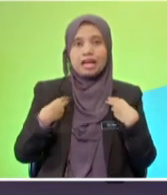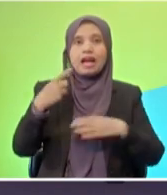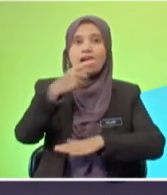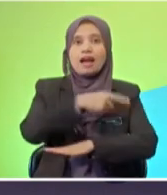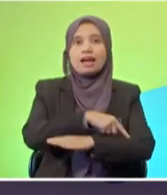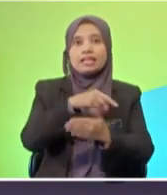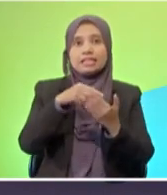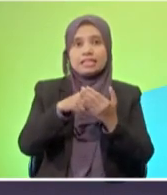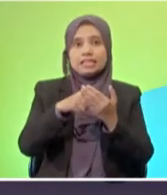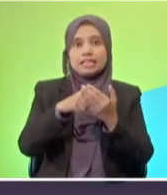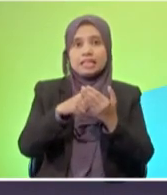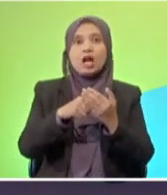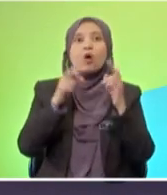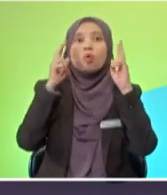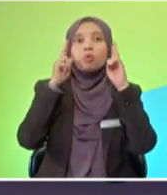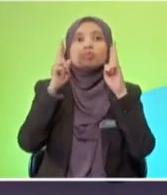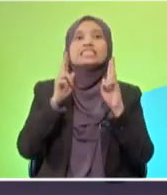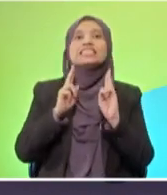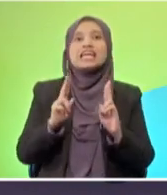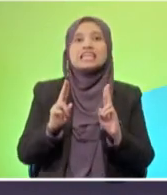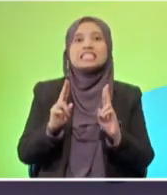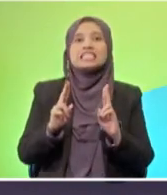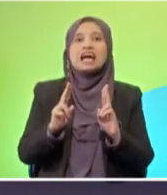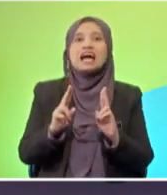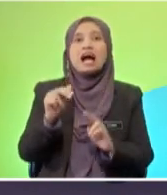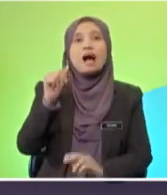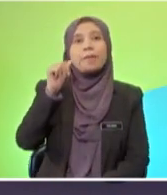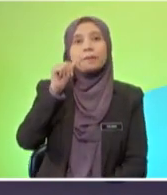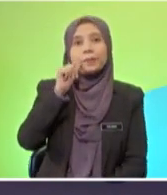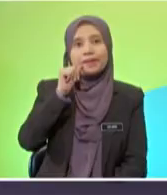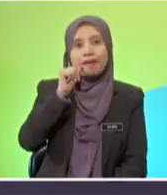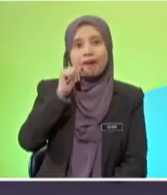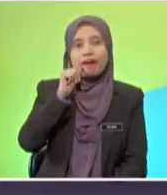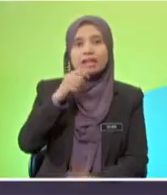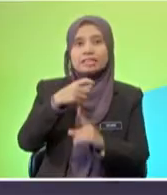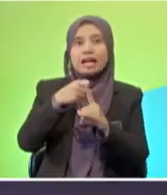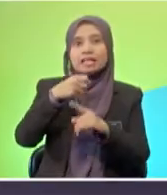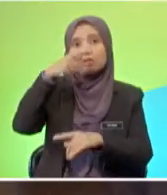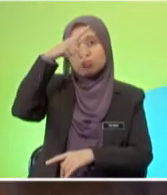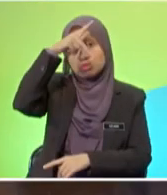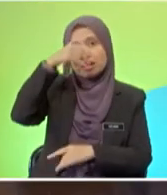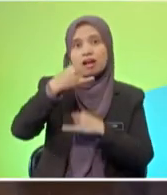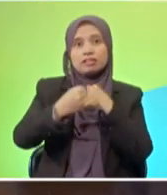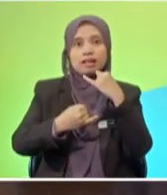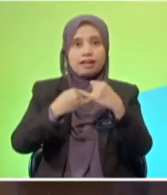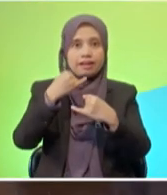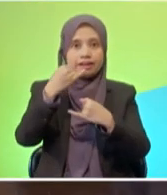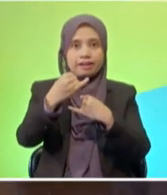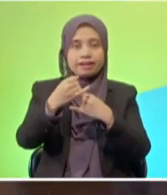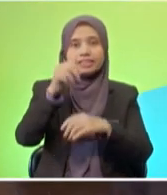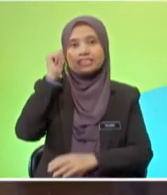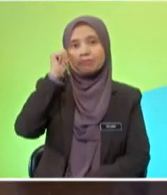ini di studio Ustadzah Amira Ismail daripada SG Putrajaya pricing 92 Assalamualaikum Ustazah